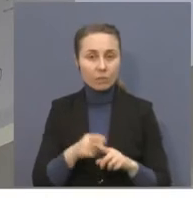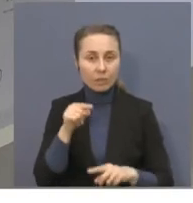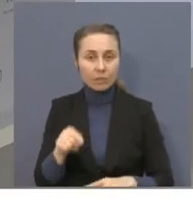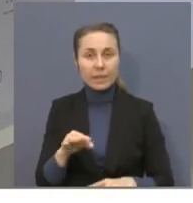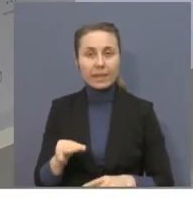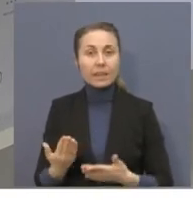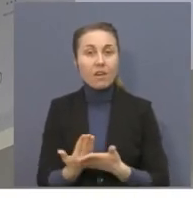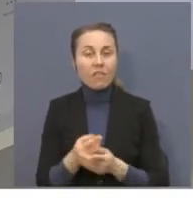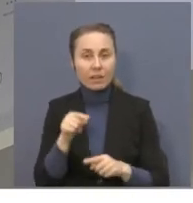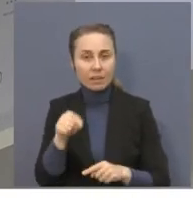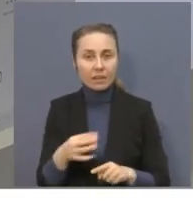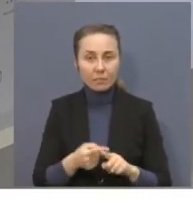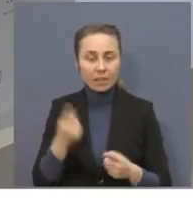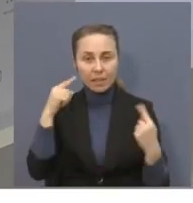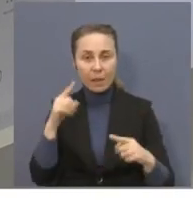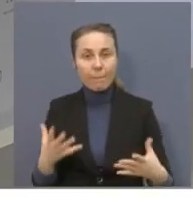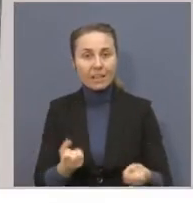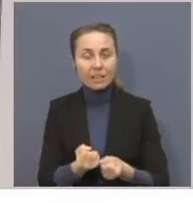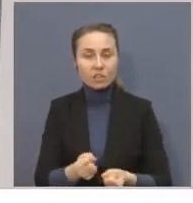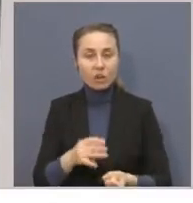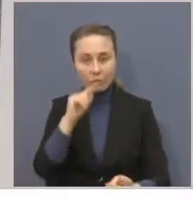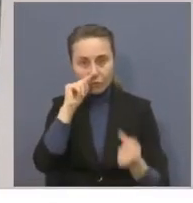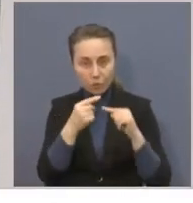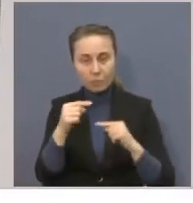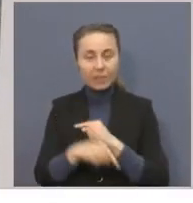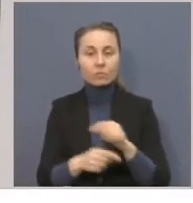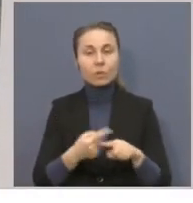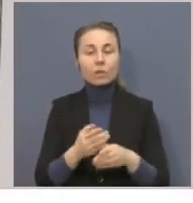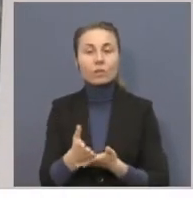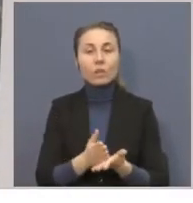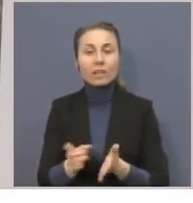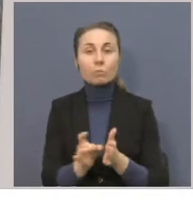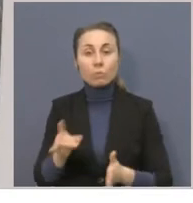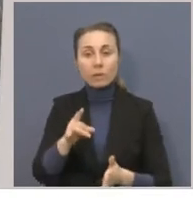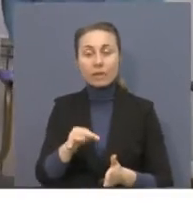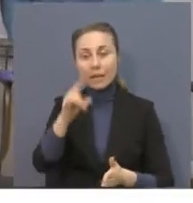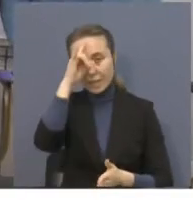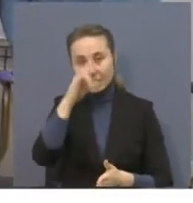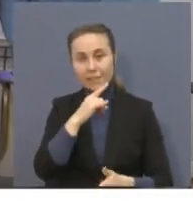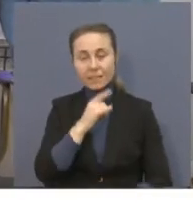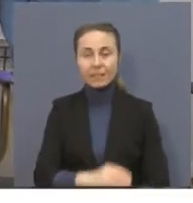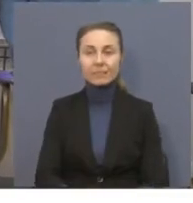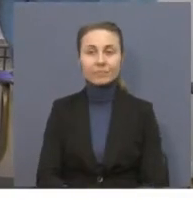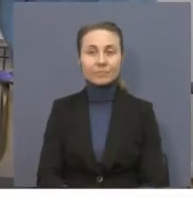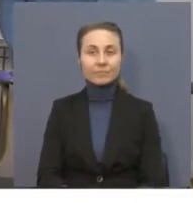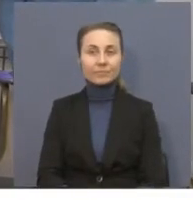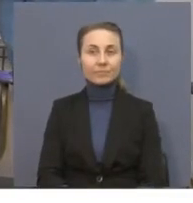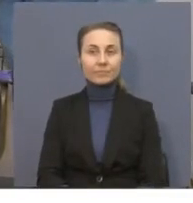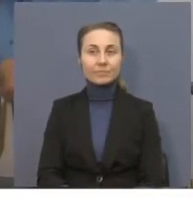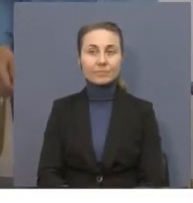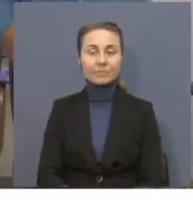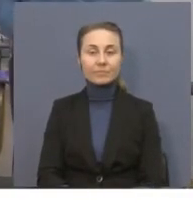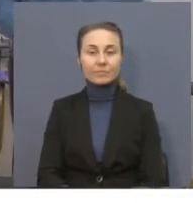данной идеи. Ее поддержала в том числе антикоррупционная служба в Республике Казахстан. Камшат Такишева, Медет Кайркенов,